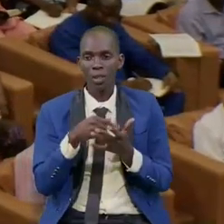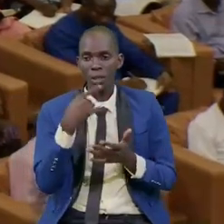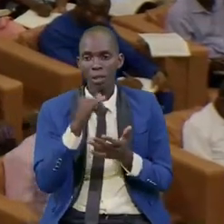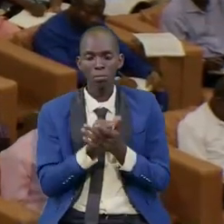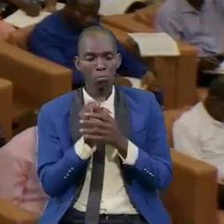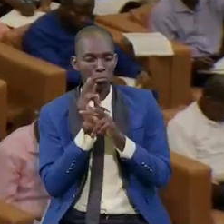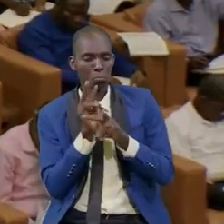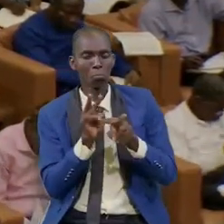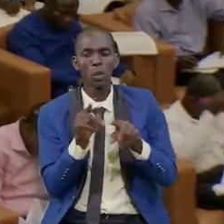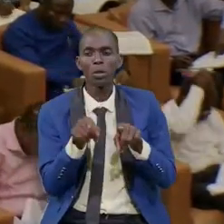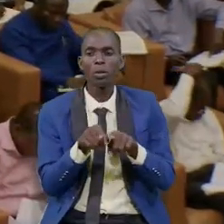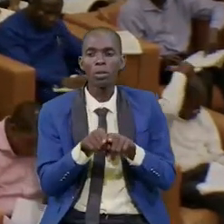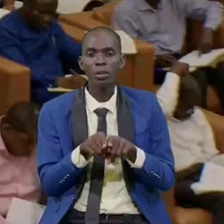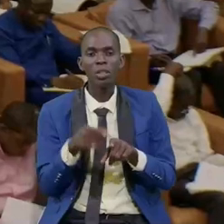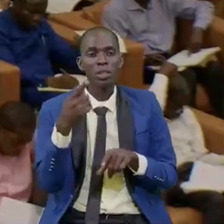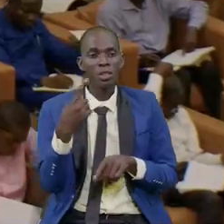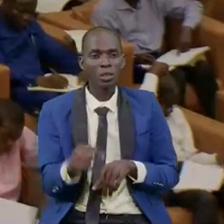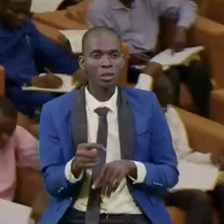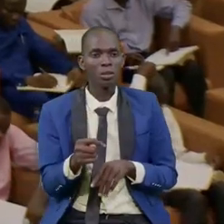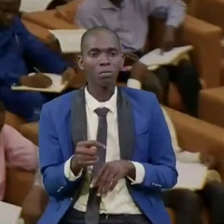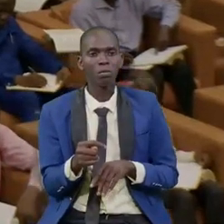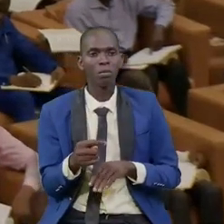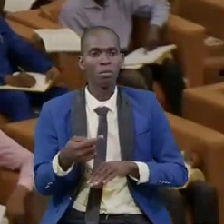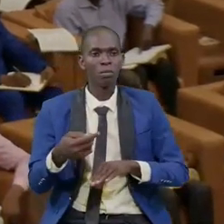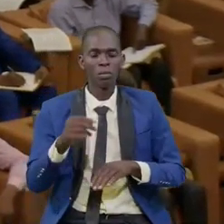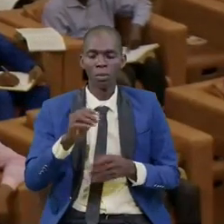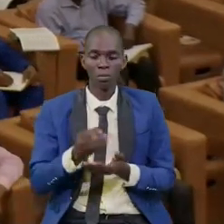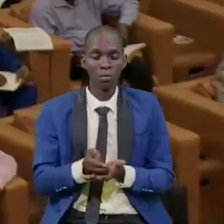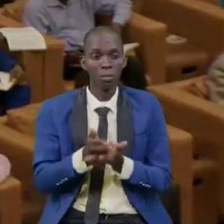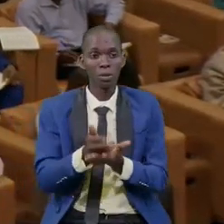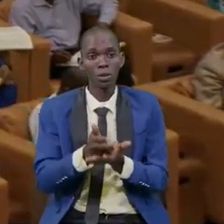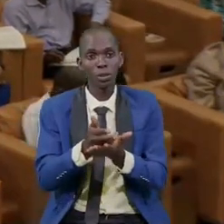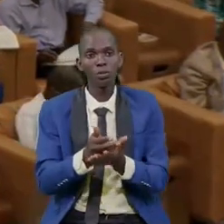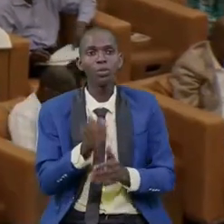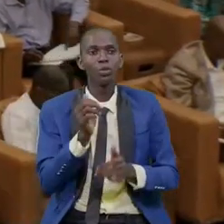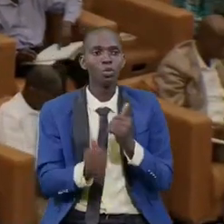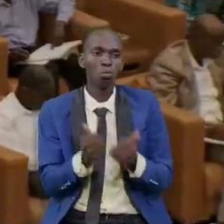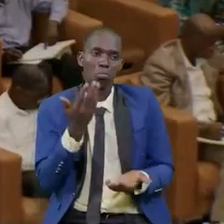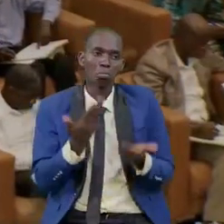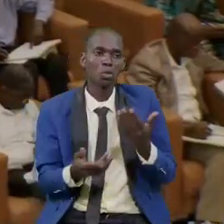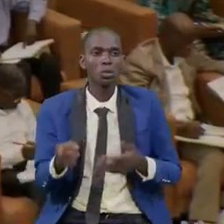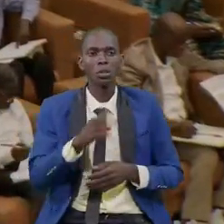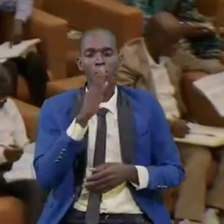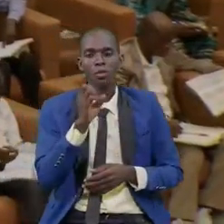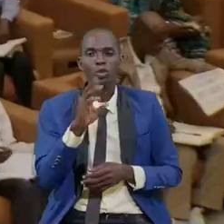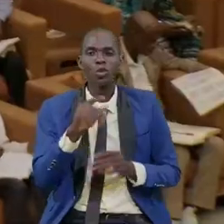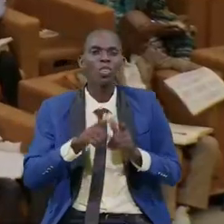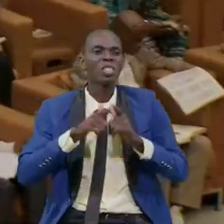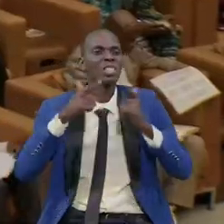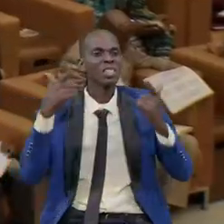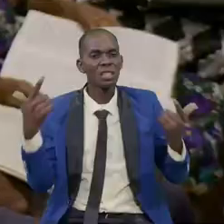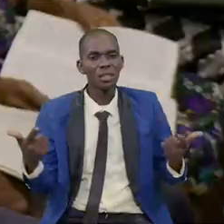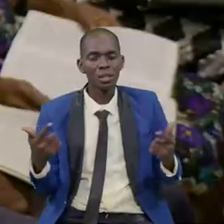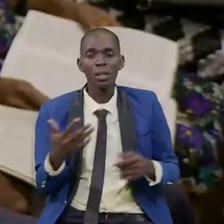Voici même les navires qui sont si grands et que poussent des